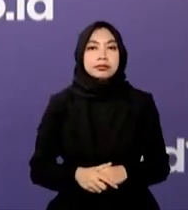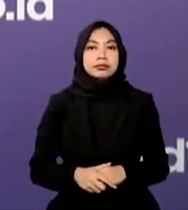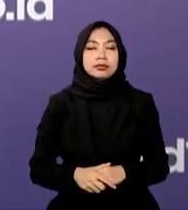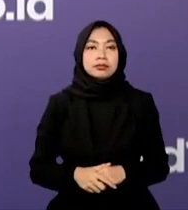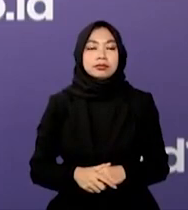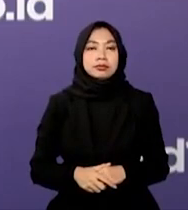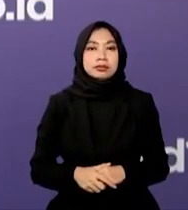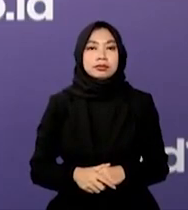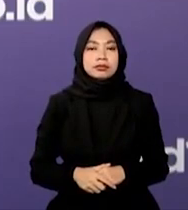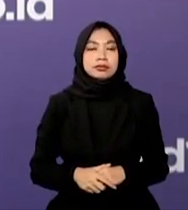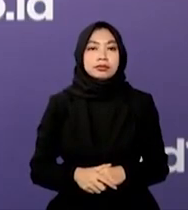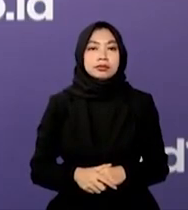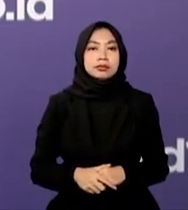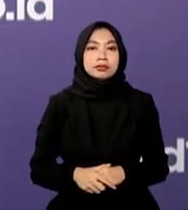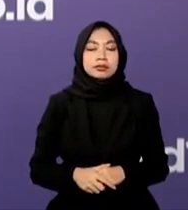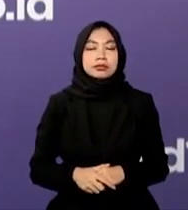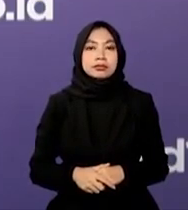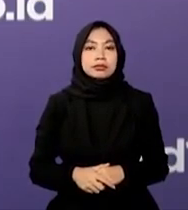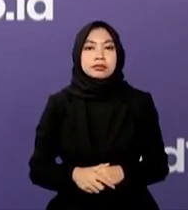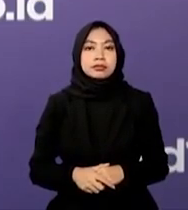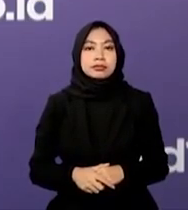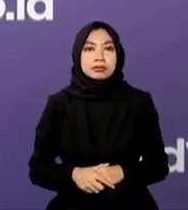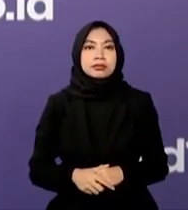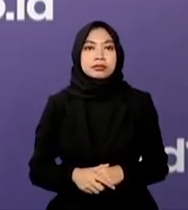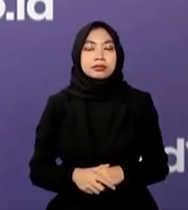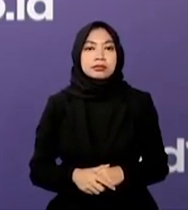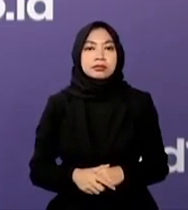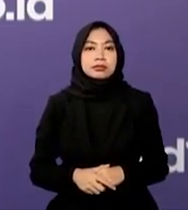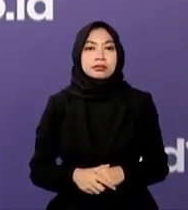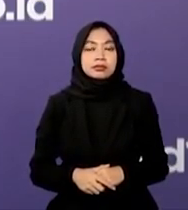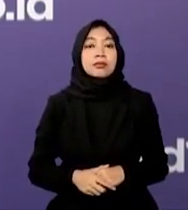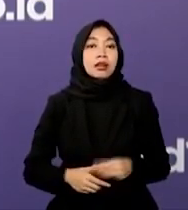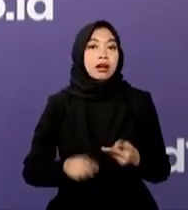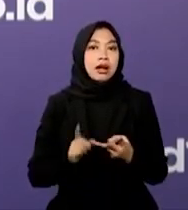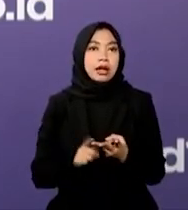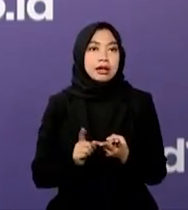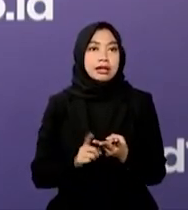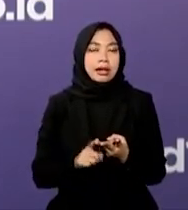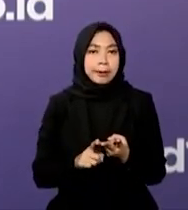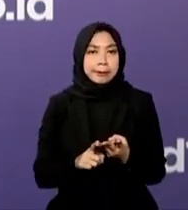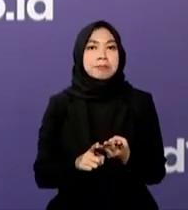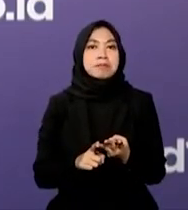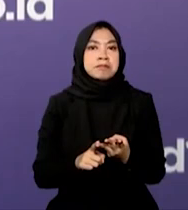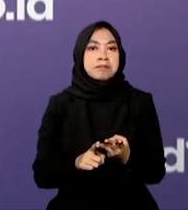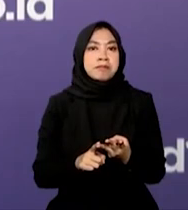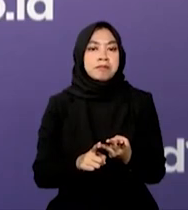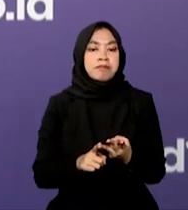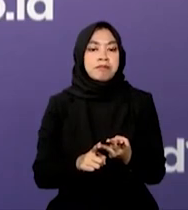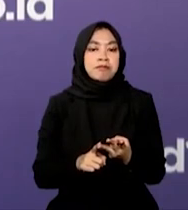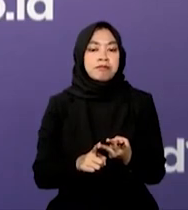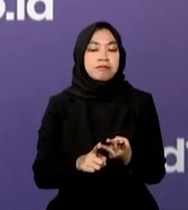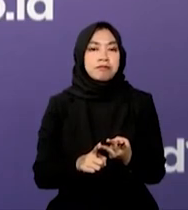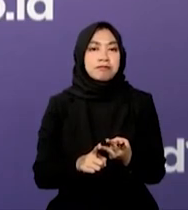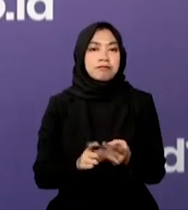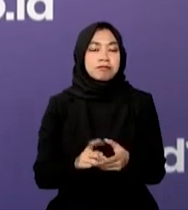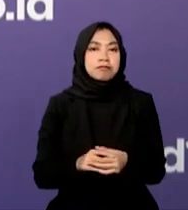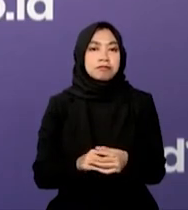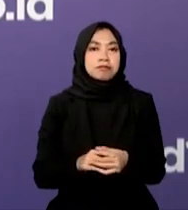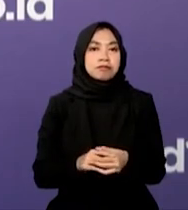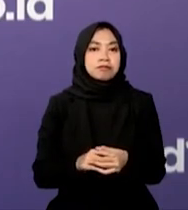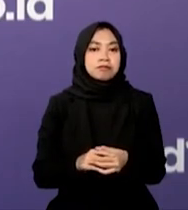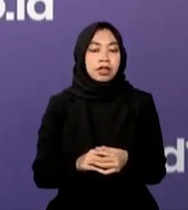dari the bioskop atau cinema tersebut kami menyarankan bahwa pengunjung untuk